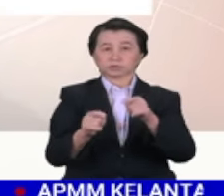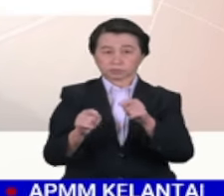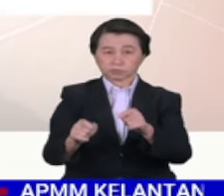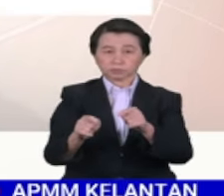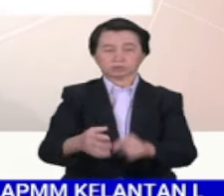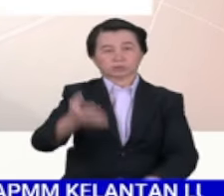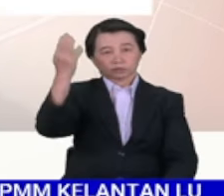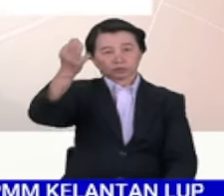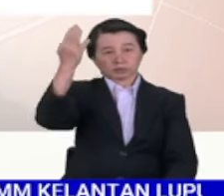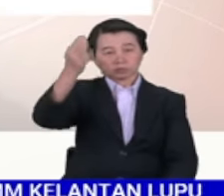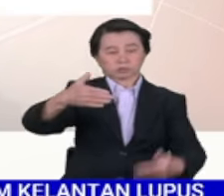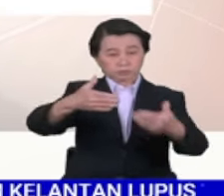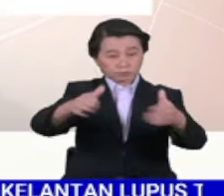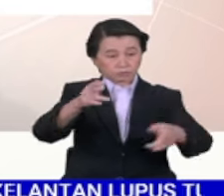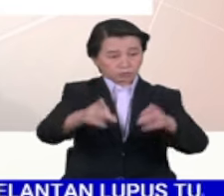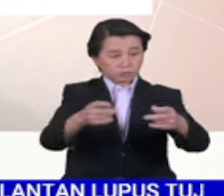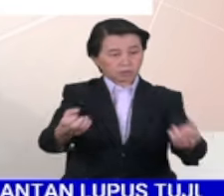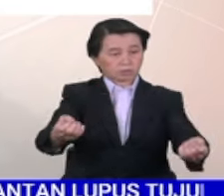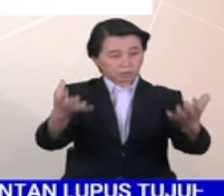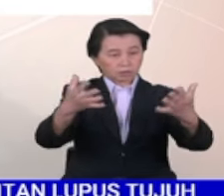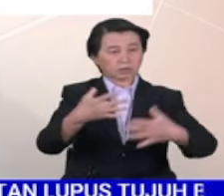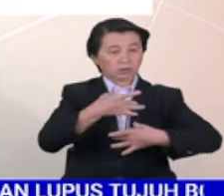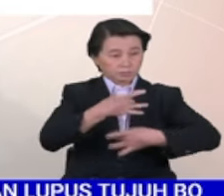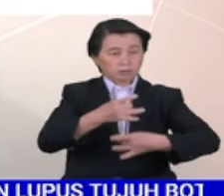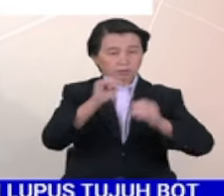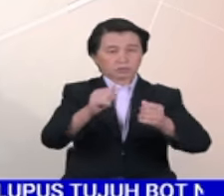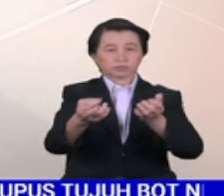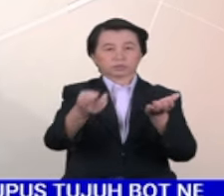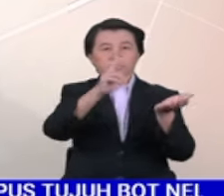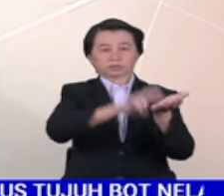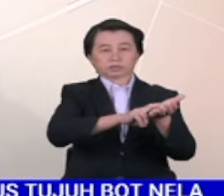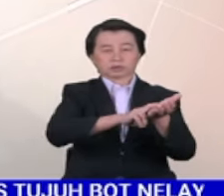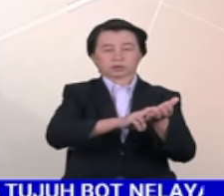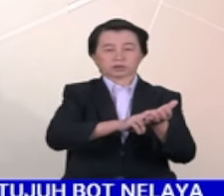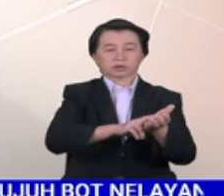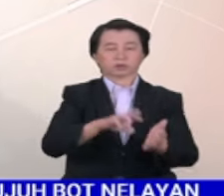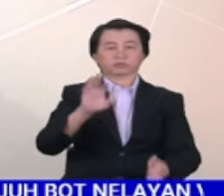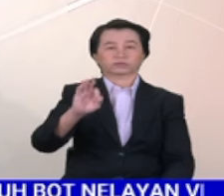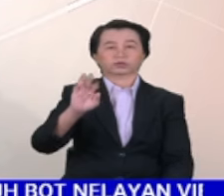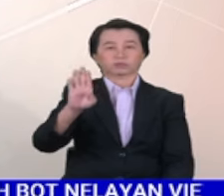ceramah adalah terbuka kepada orang Ramadan yang berminat boleh mendaftar